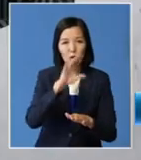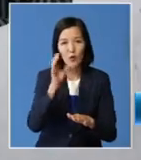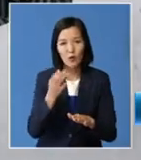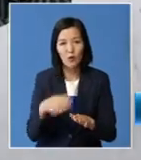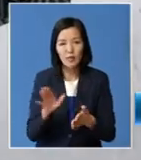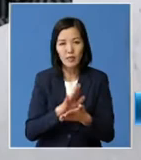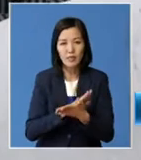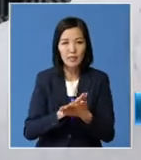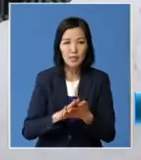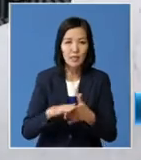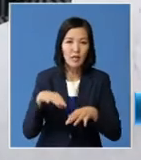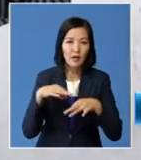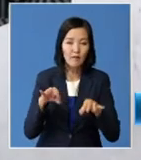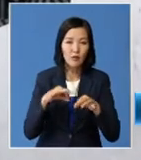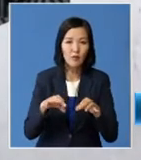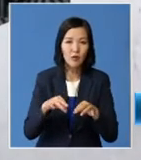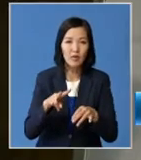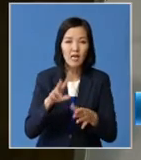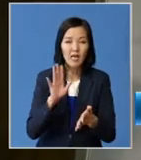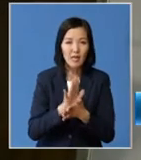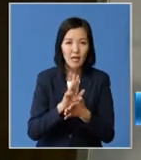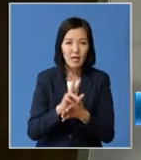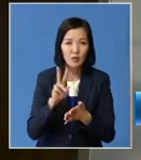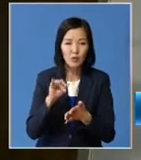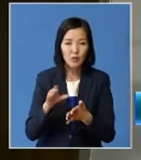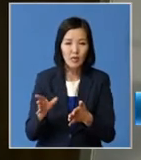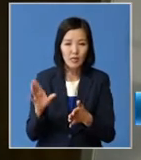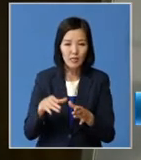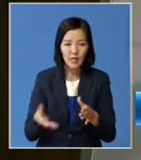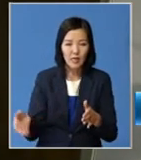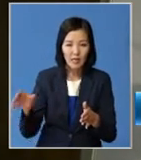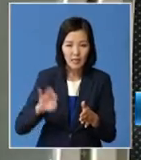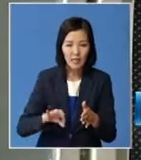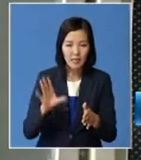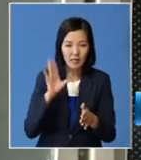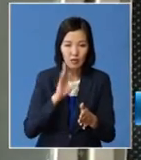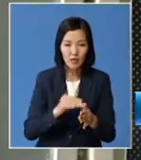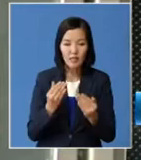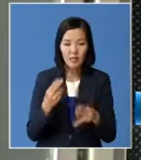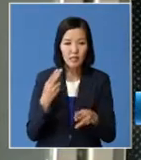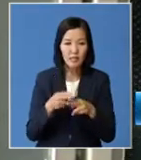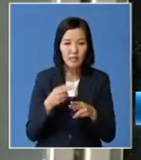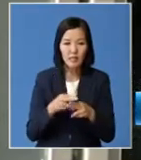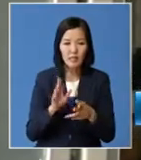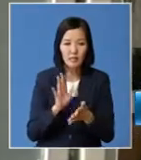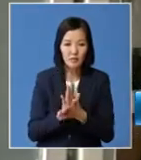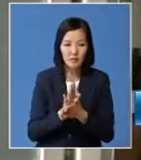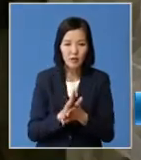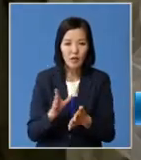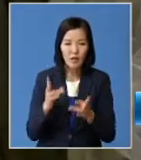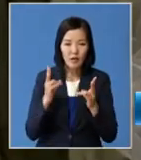лай суды бірден канализацияға құятын. Бұл өз кезегінде кәріз жүйелерінің бітелуіне әкеп соғатын еді. Енді ондай қиындықтар болмайды. Жаңа